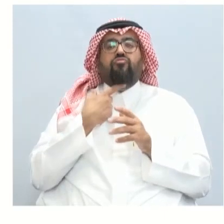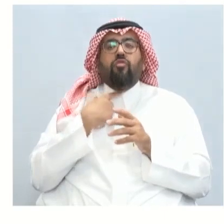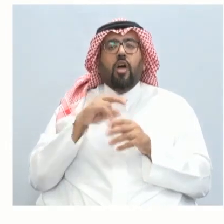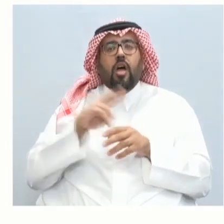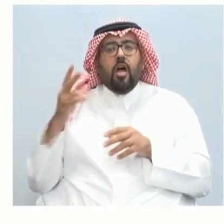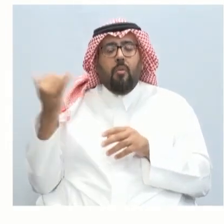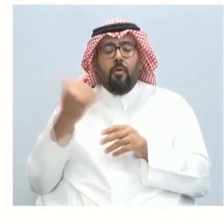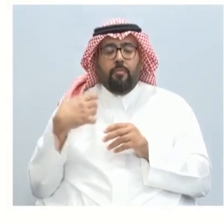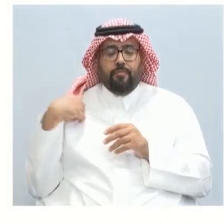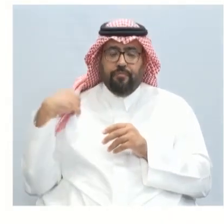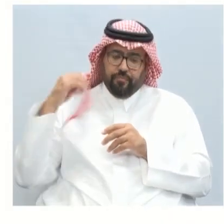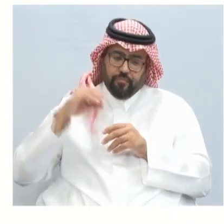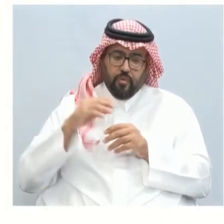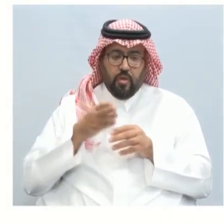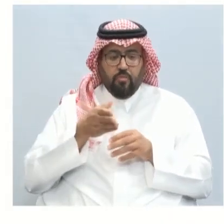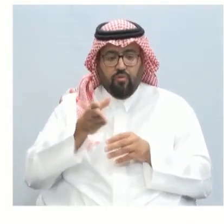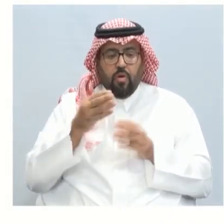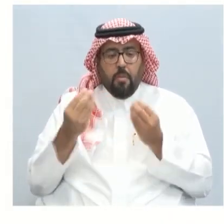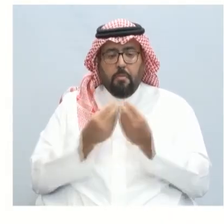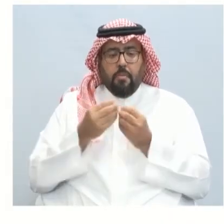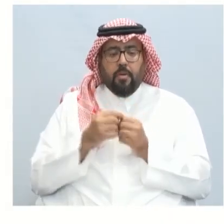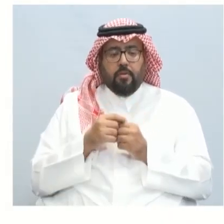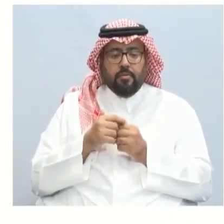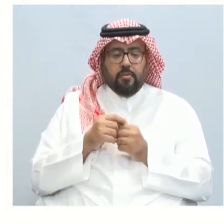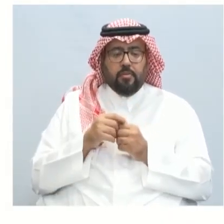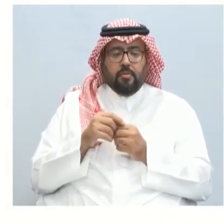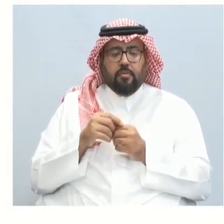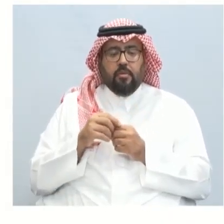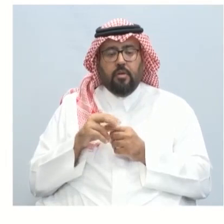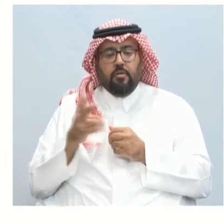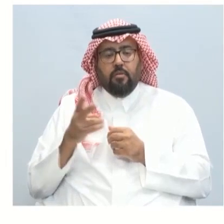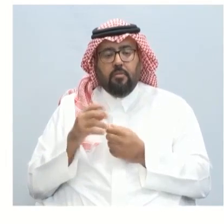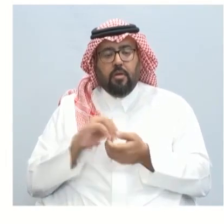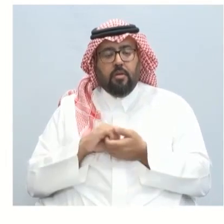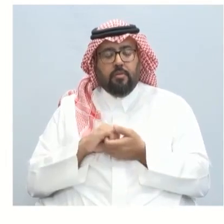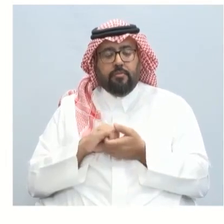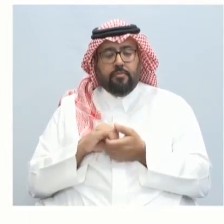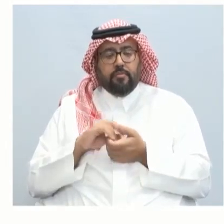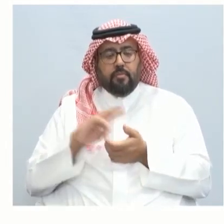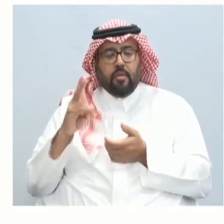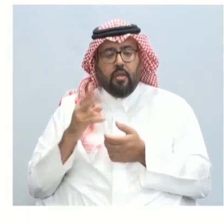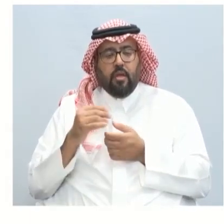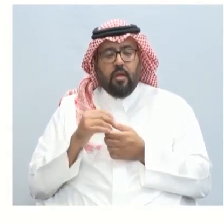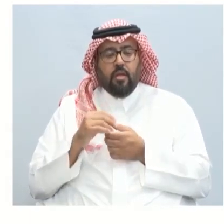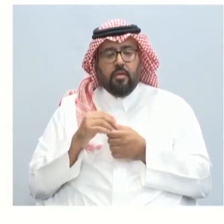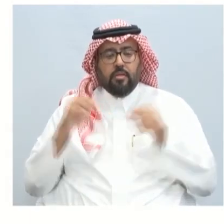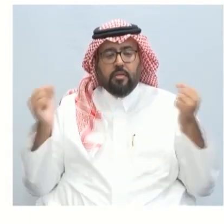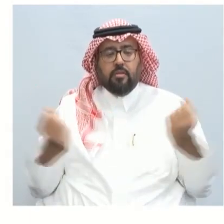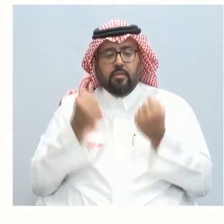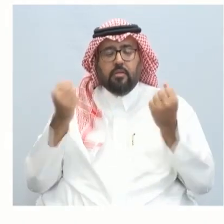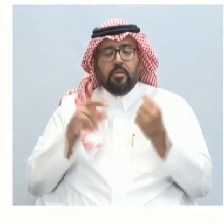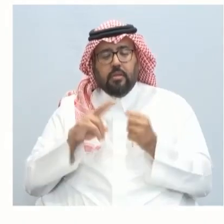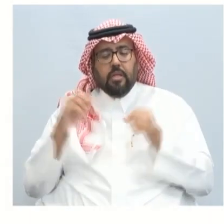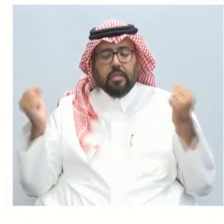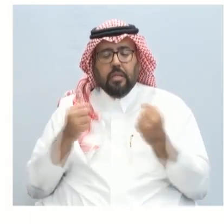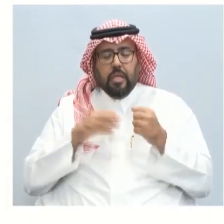مهم في ذلك مشوار غير مهم لاحد ممتازين احسنتم الغير مهم وغير عاجل احسنتم نشاطات غير